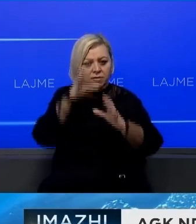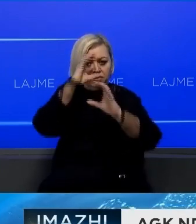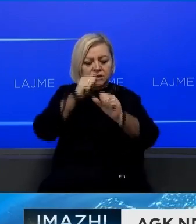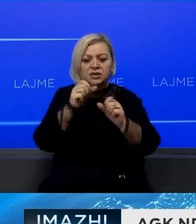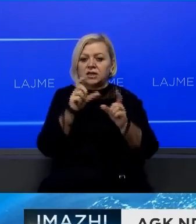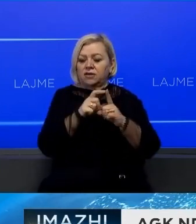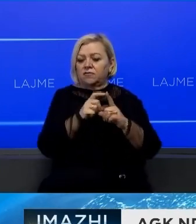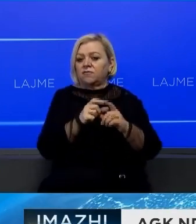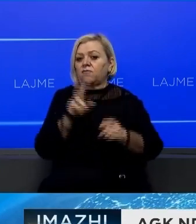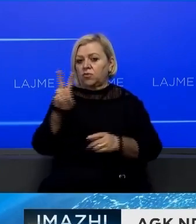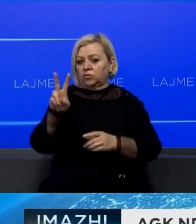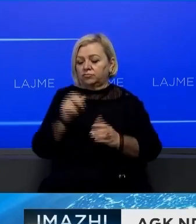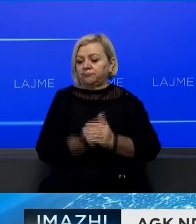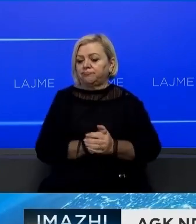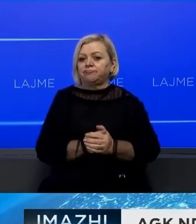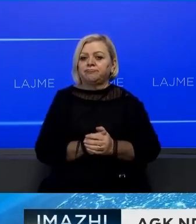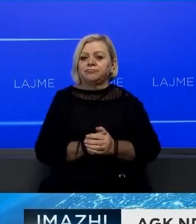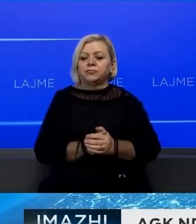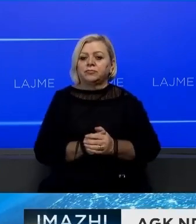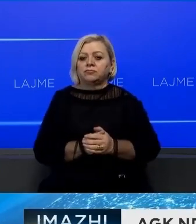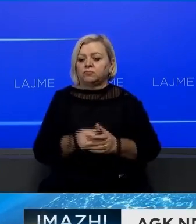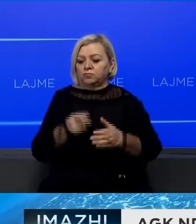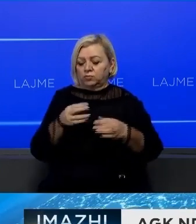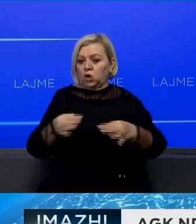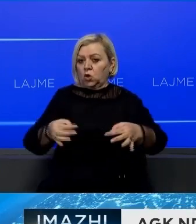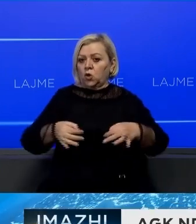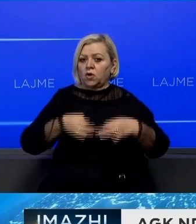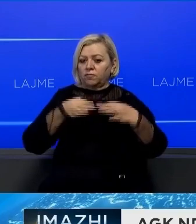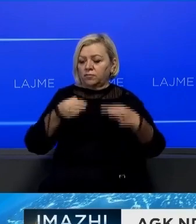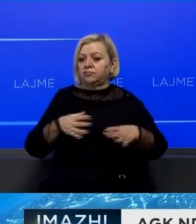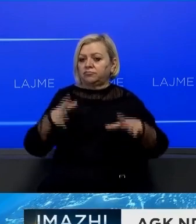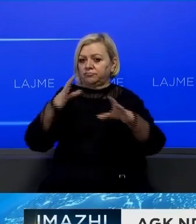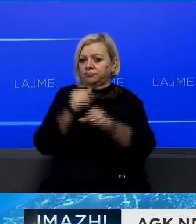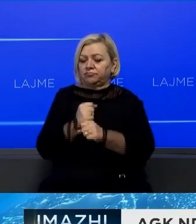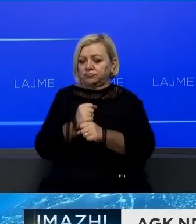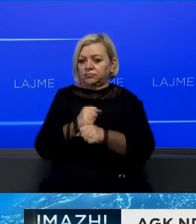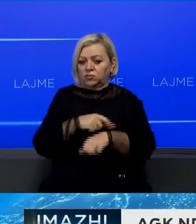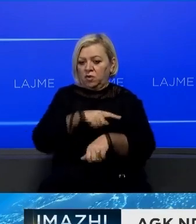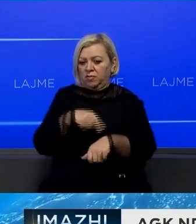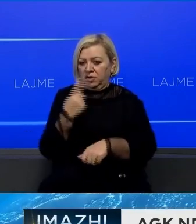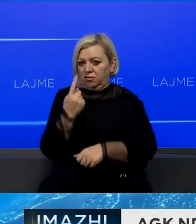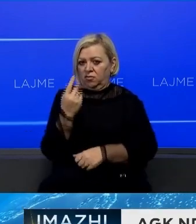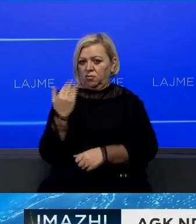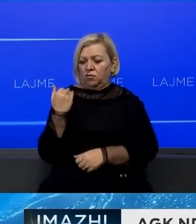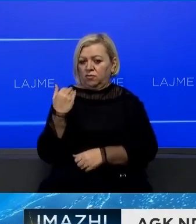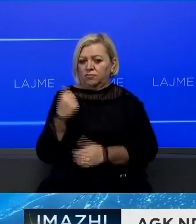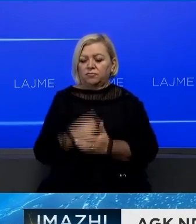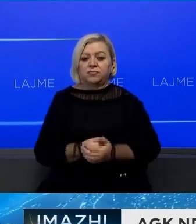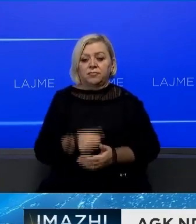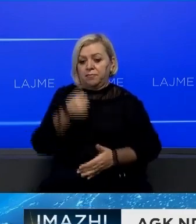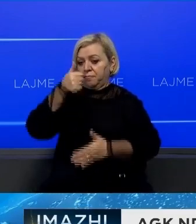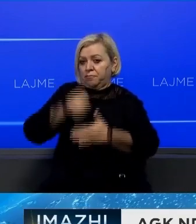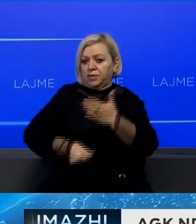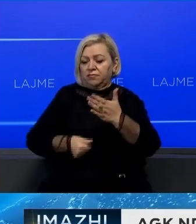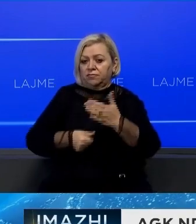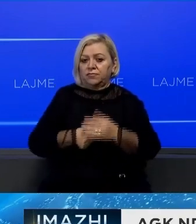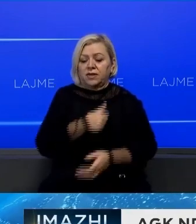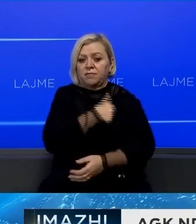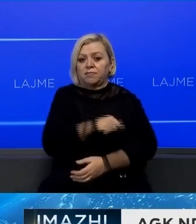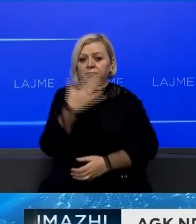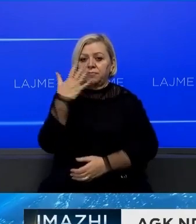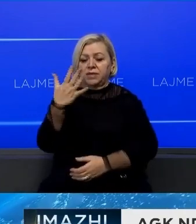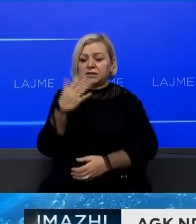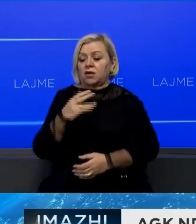Davenport. Pa diskutim se ky event përfundoi vetëm para një ore, ku për herë të parë pas 5